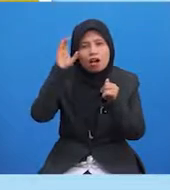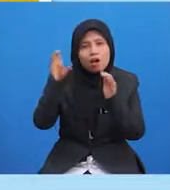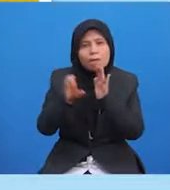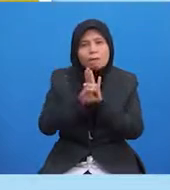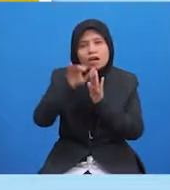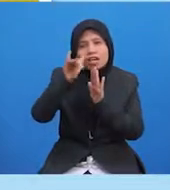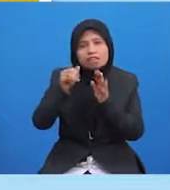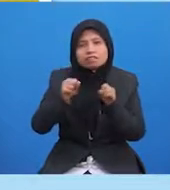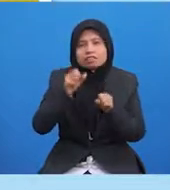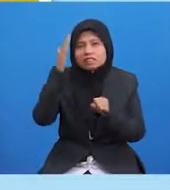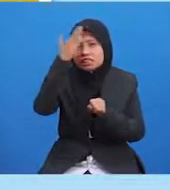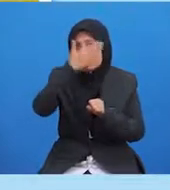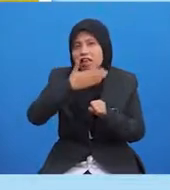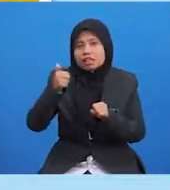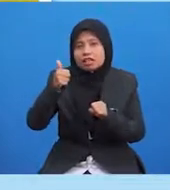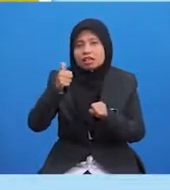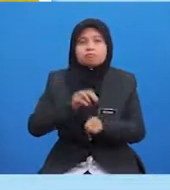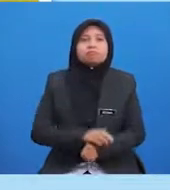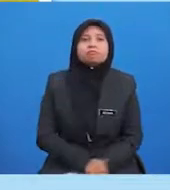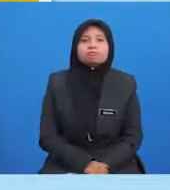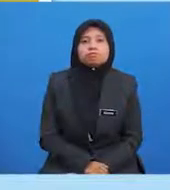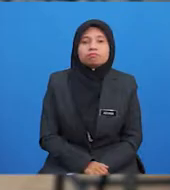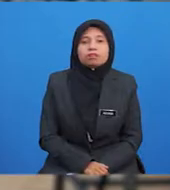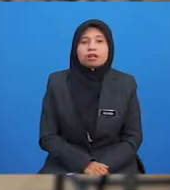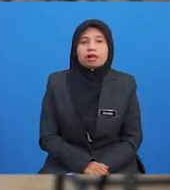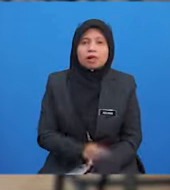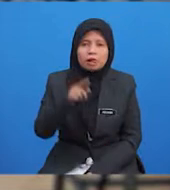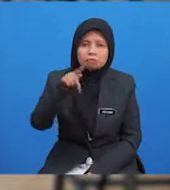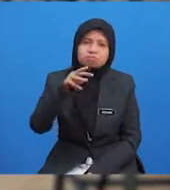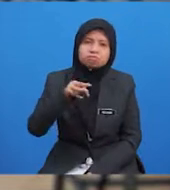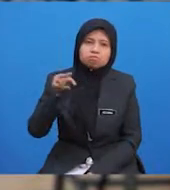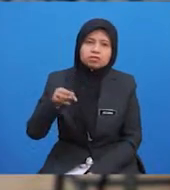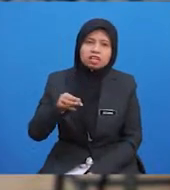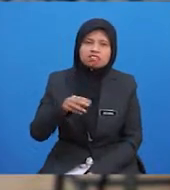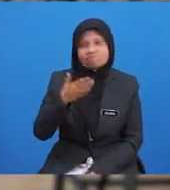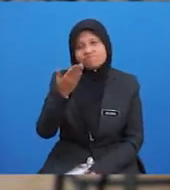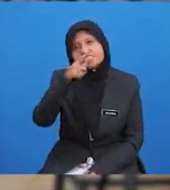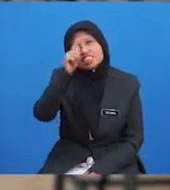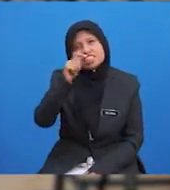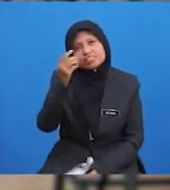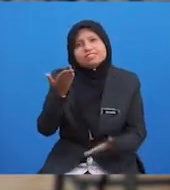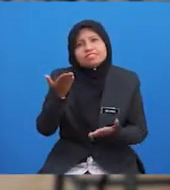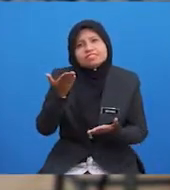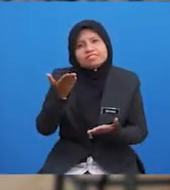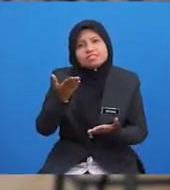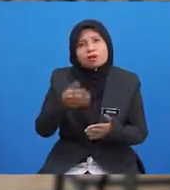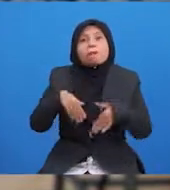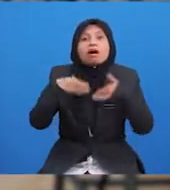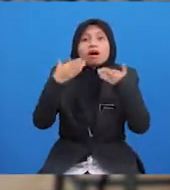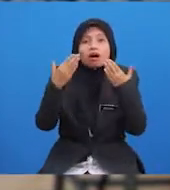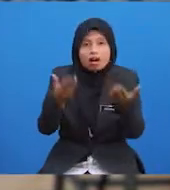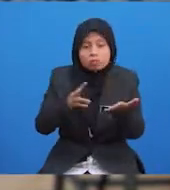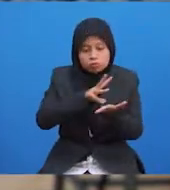pemandangan yang menyamankan. Pasti murid-murid tertanya-tanya, bagaimanakah laman web